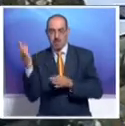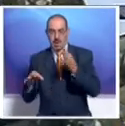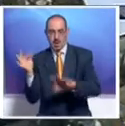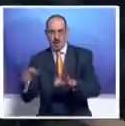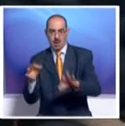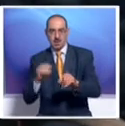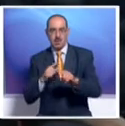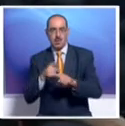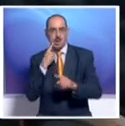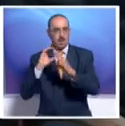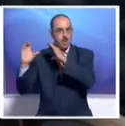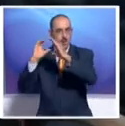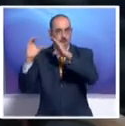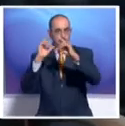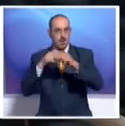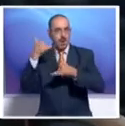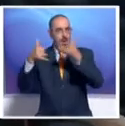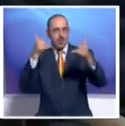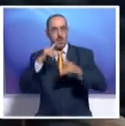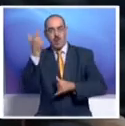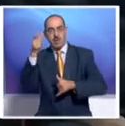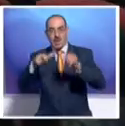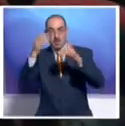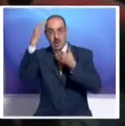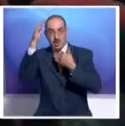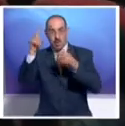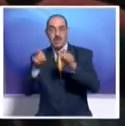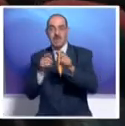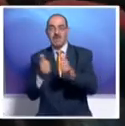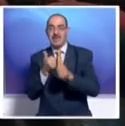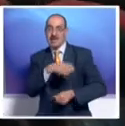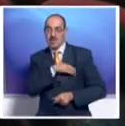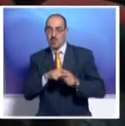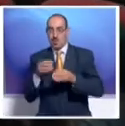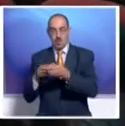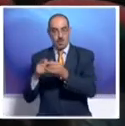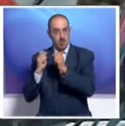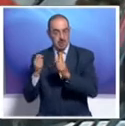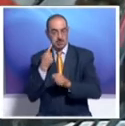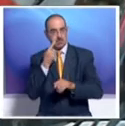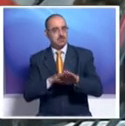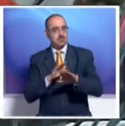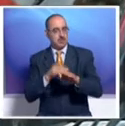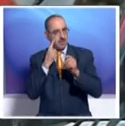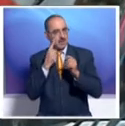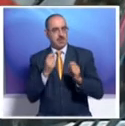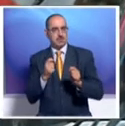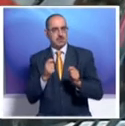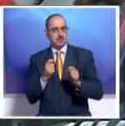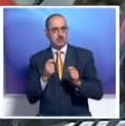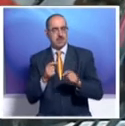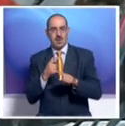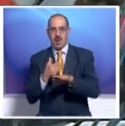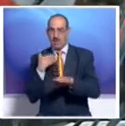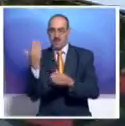خلال الاتصال بجهات مشبوهة ومع بعض المسؤولين والأحزاب السياسية. لقد تطرقت في